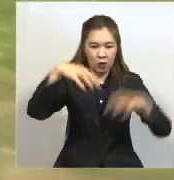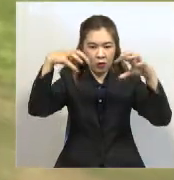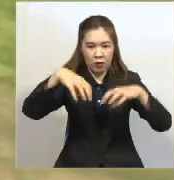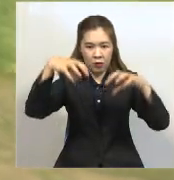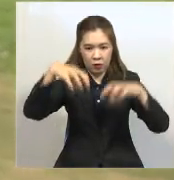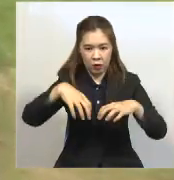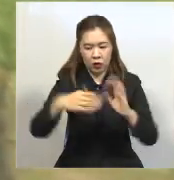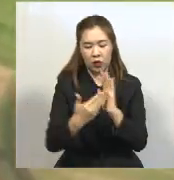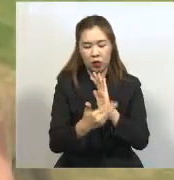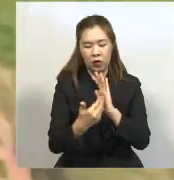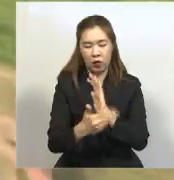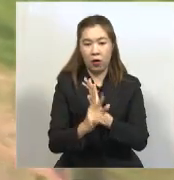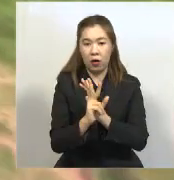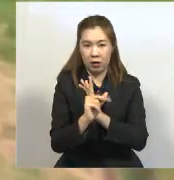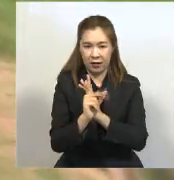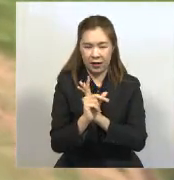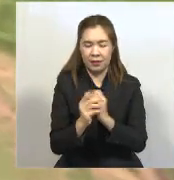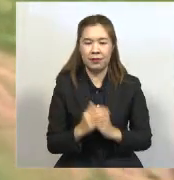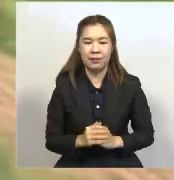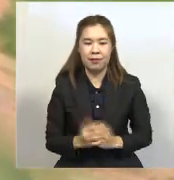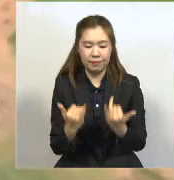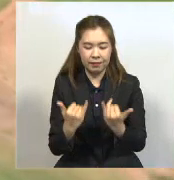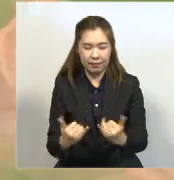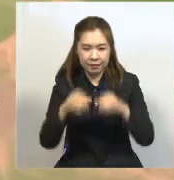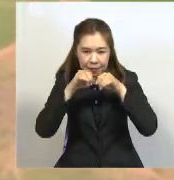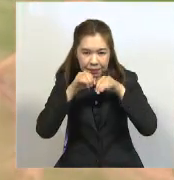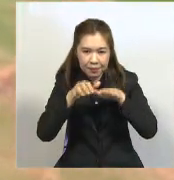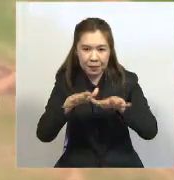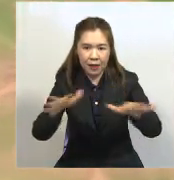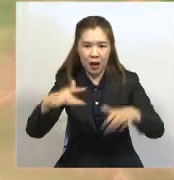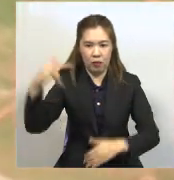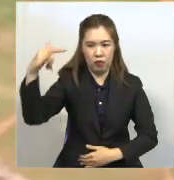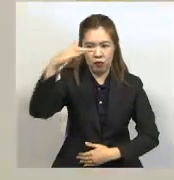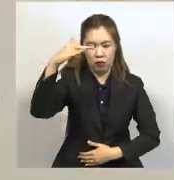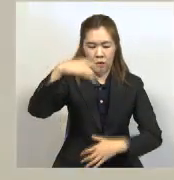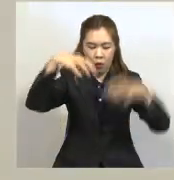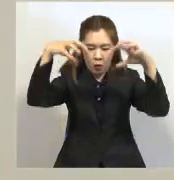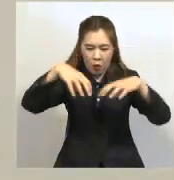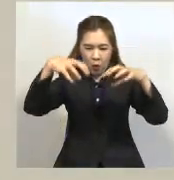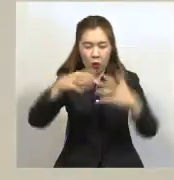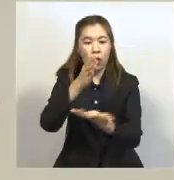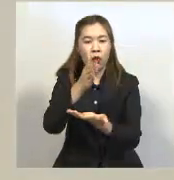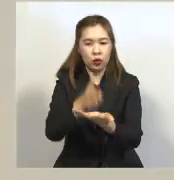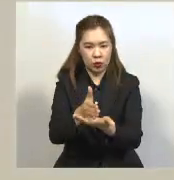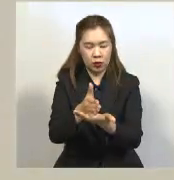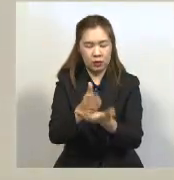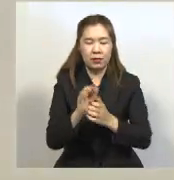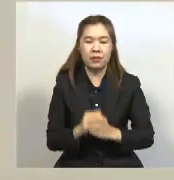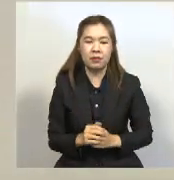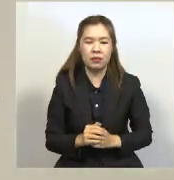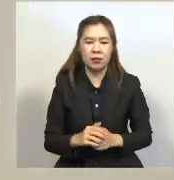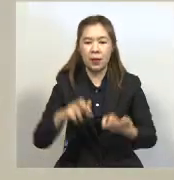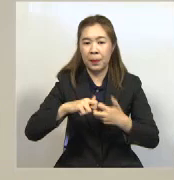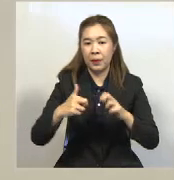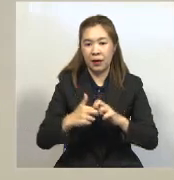เฉียงเหนือจังหวัดขอนแก่นตอนนี้ก็ประกาศว่าต้องหยุดการบินทำฝนหลวงไปก่อนในช่วงปลายเดือนนี้นะ